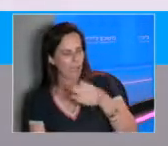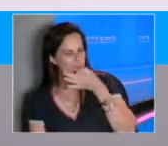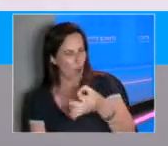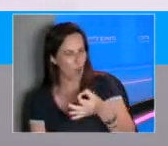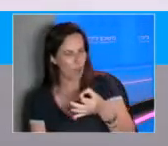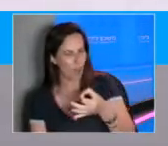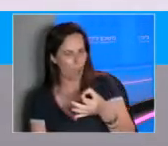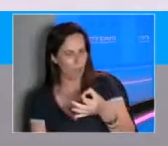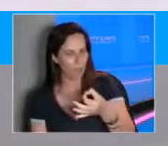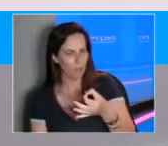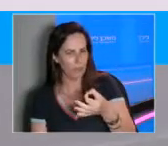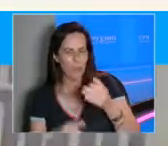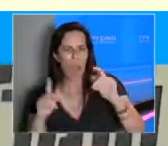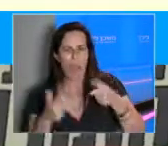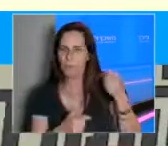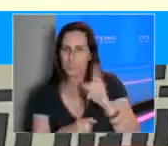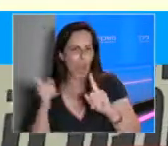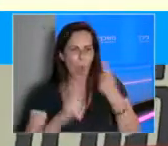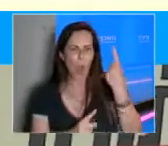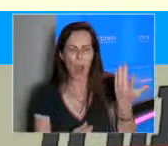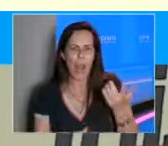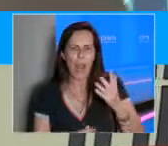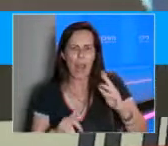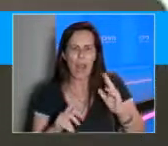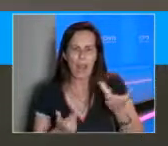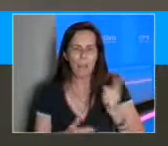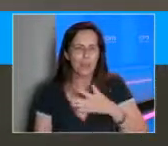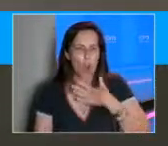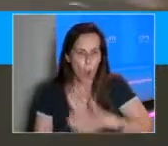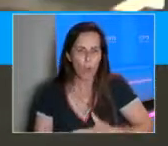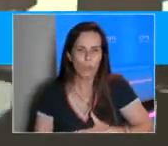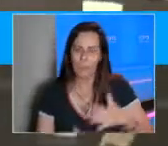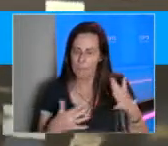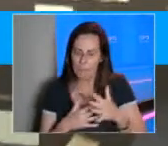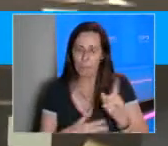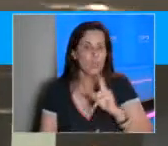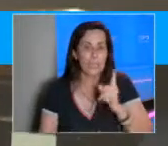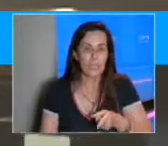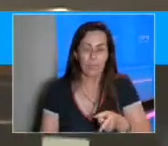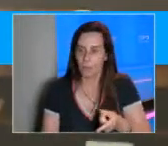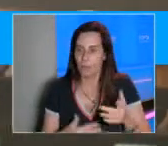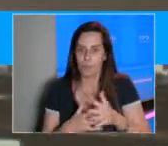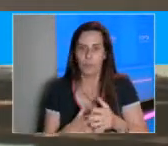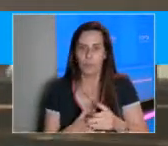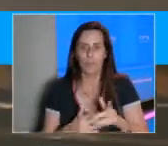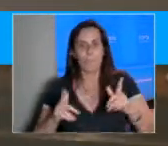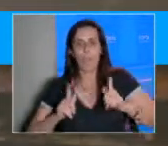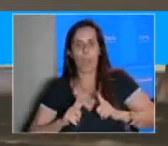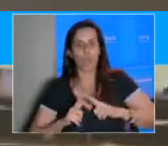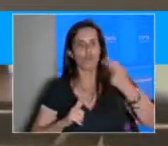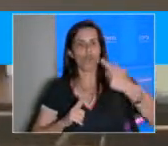היית מנכ״ל משרד הבריאות, למה זה לא קורה? למה מי שרוצה בדיקה, מי שצריך, זקוק לבדיקה,